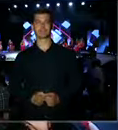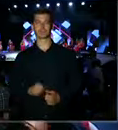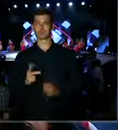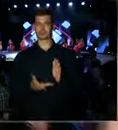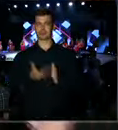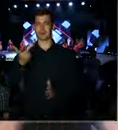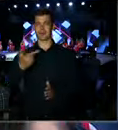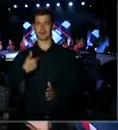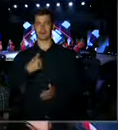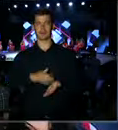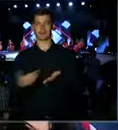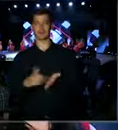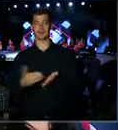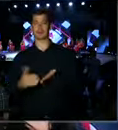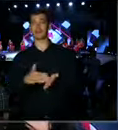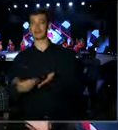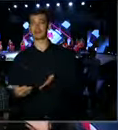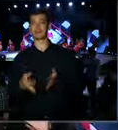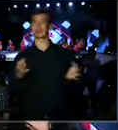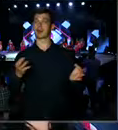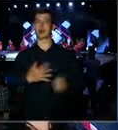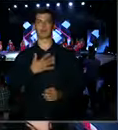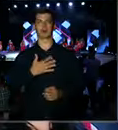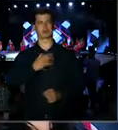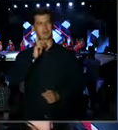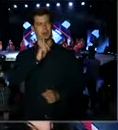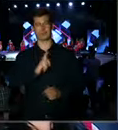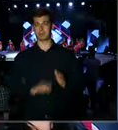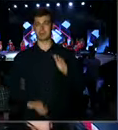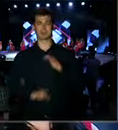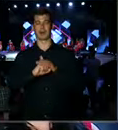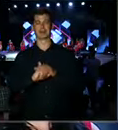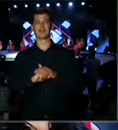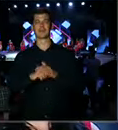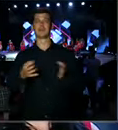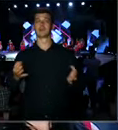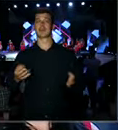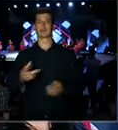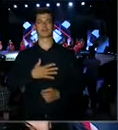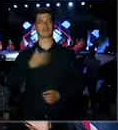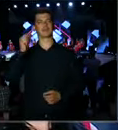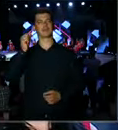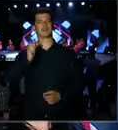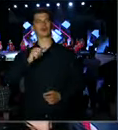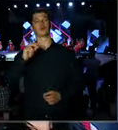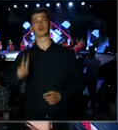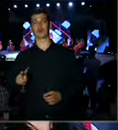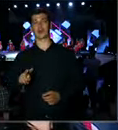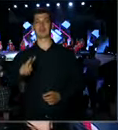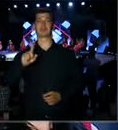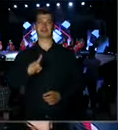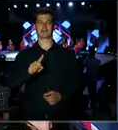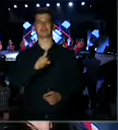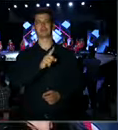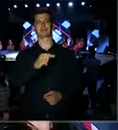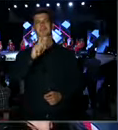Trzykrotnie nagrodzona już teraz, ale teraz, drodzy Państwo, emocje już naprawdę sięgną zenitu. Za chwilkę poznamy nazwisko drugiej, pierwszej